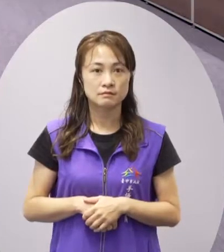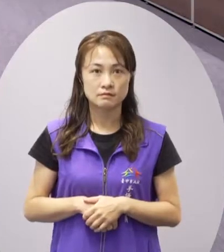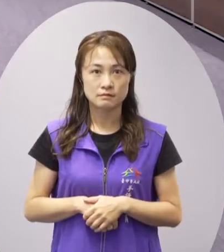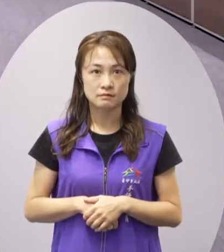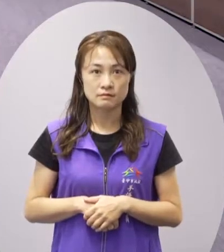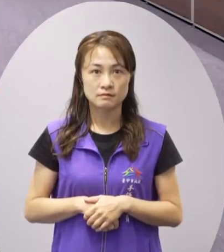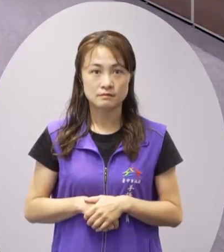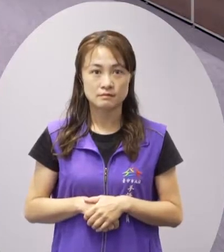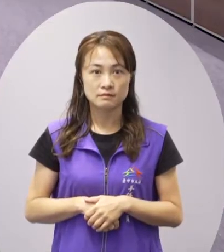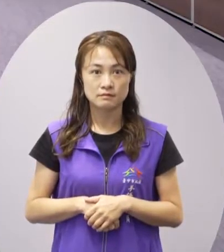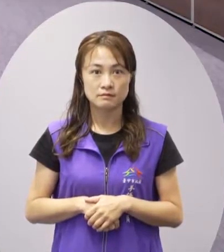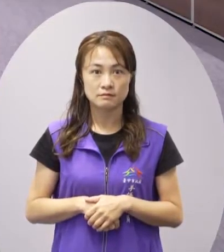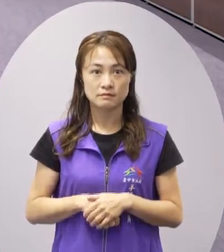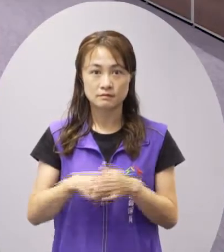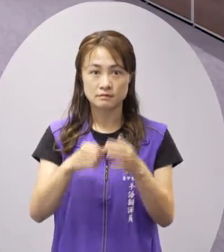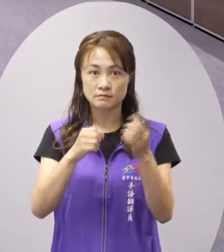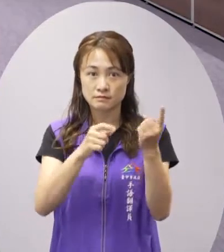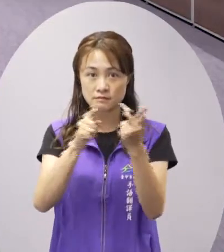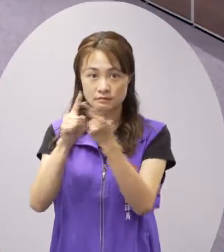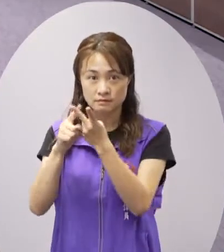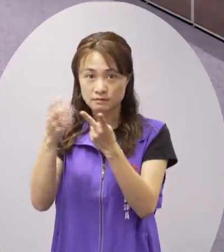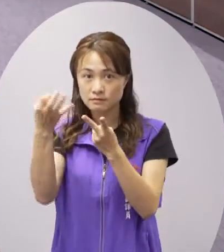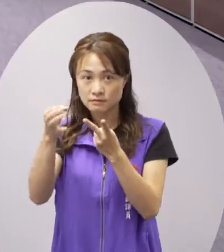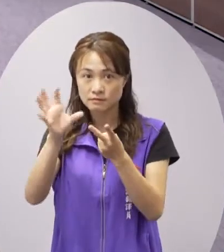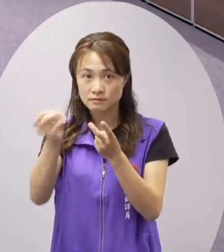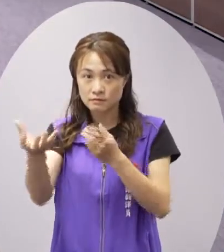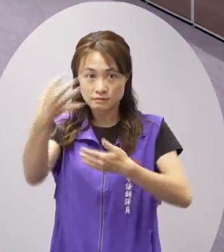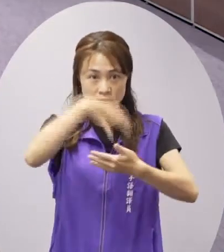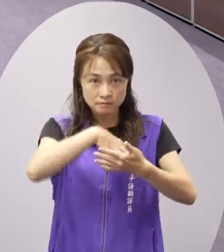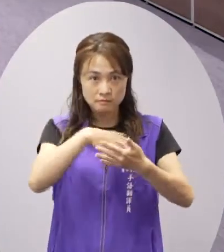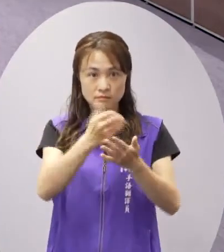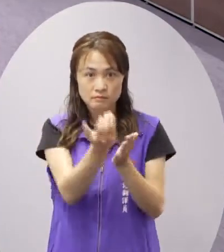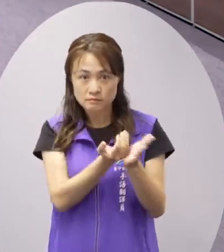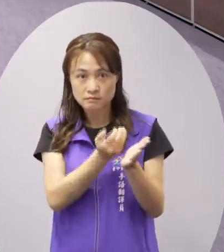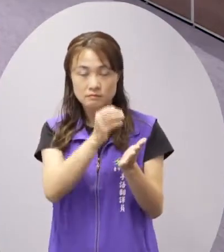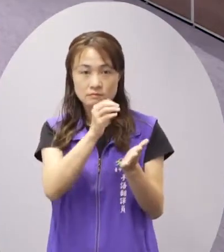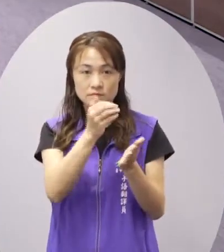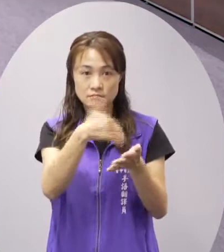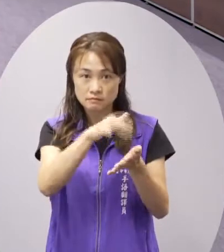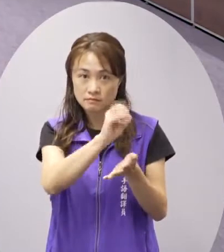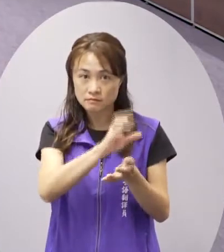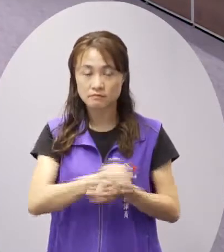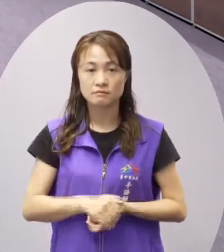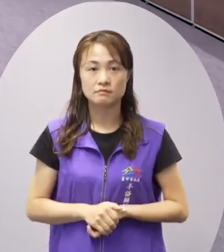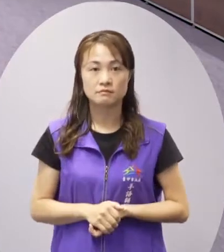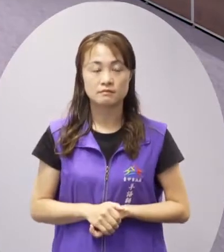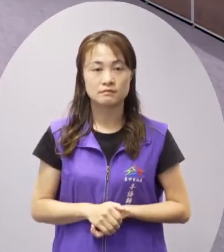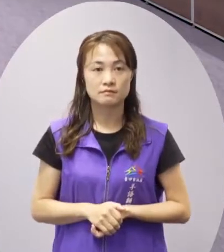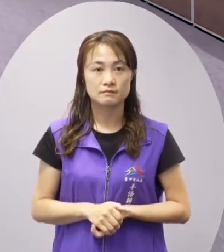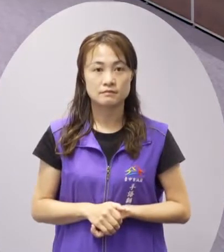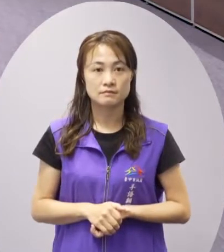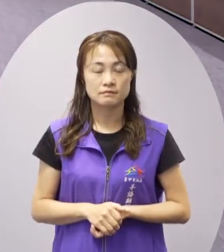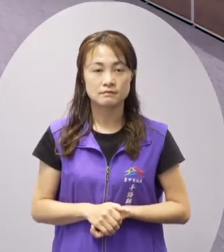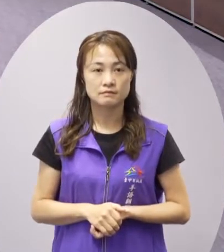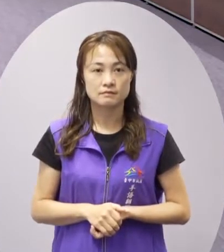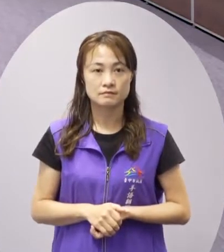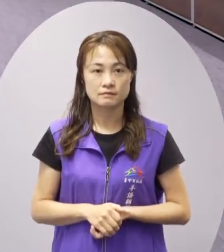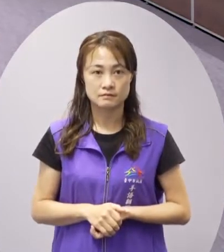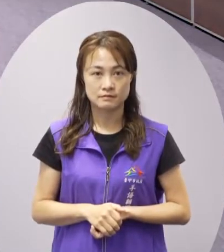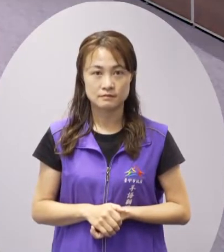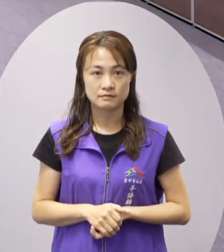你们这边这个这两笔有包括在之前的？ 好，没关系，这个